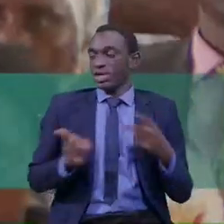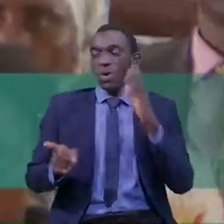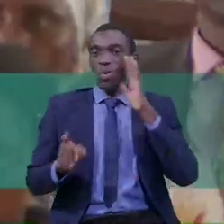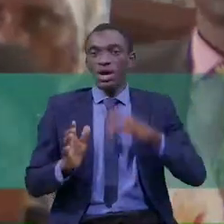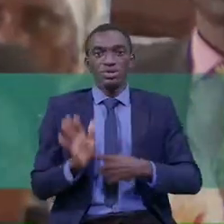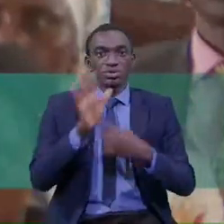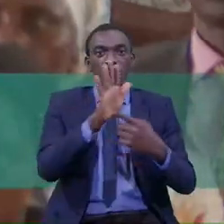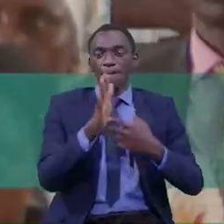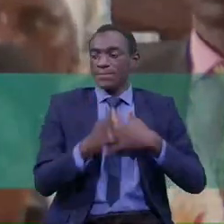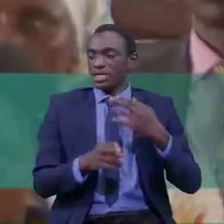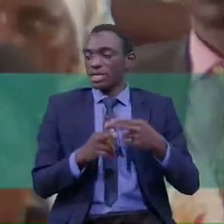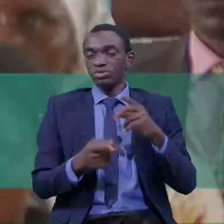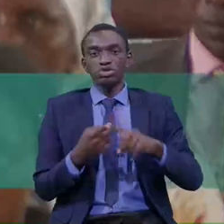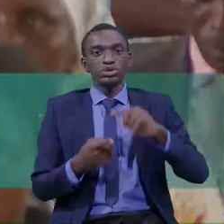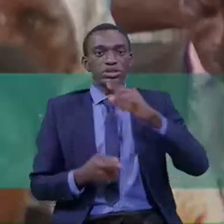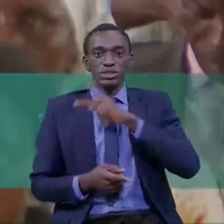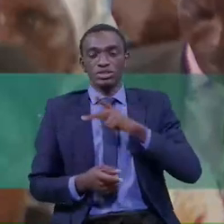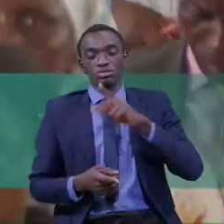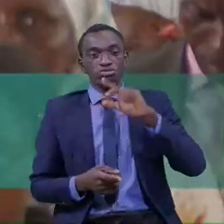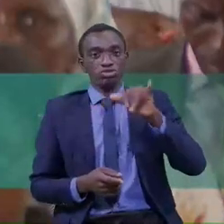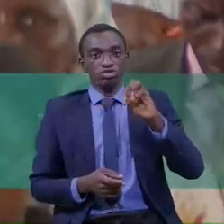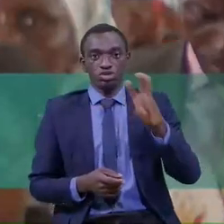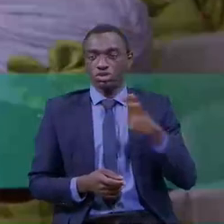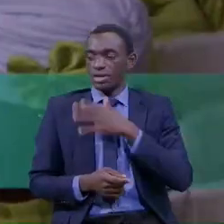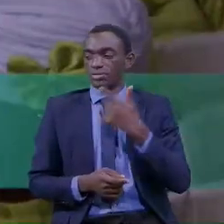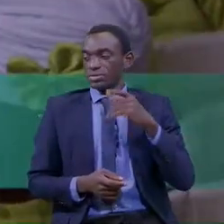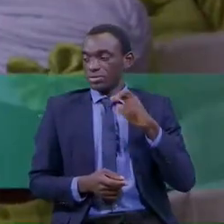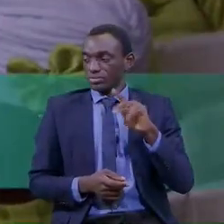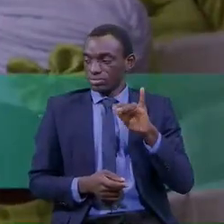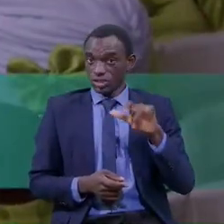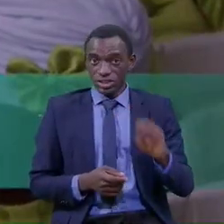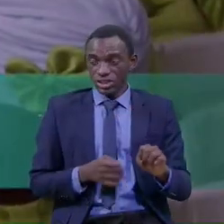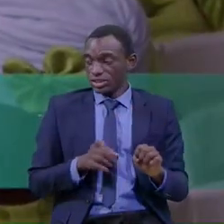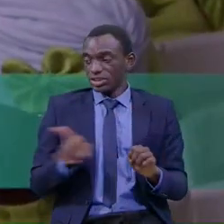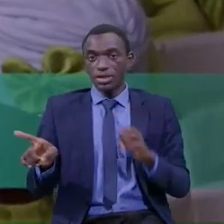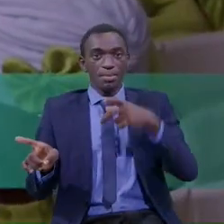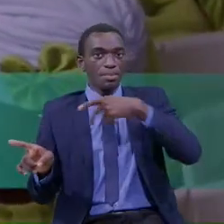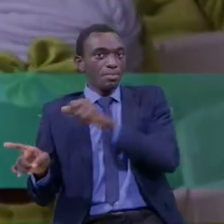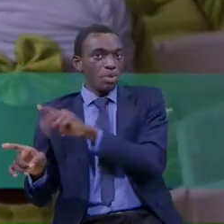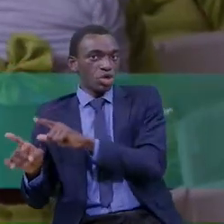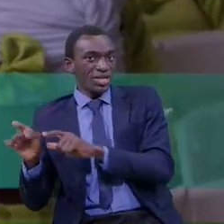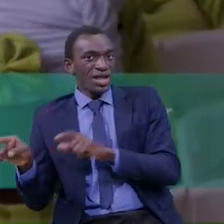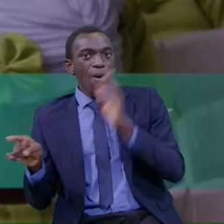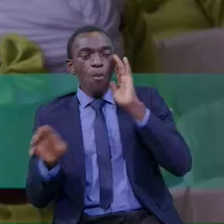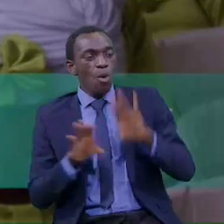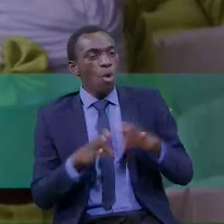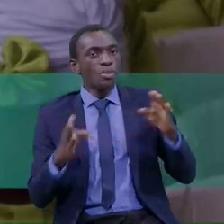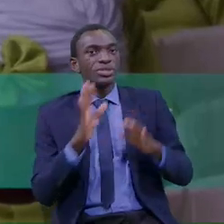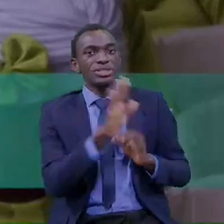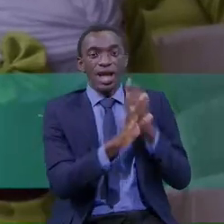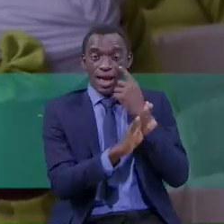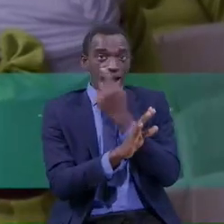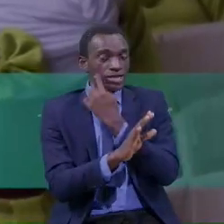aux païens. Et il ouvrira leurs yeux et il les fera sortir des ténèbres